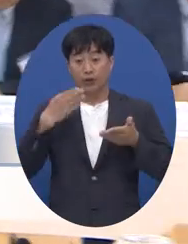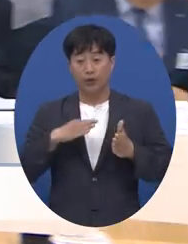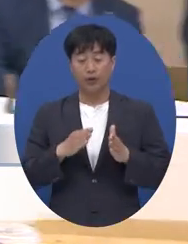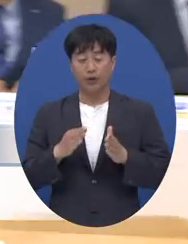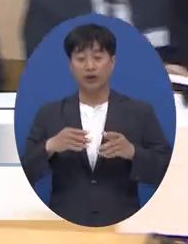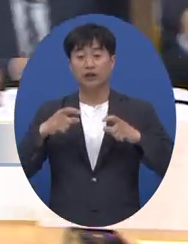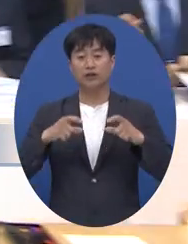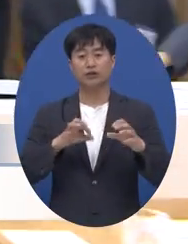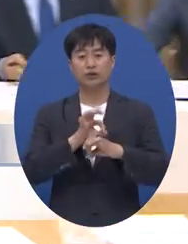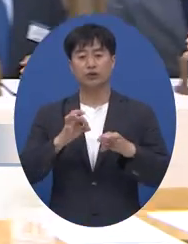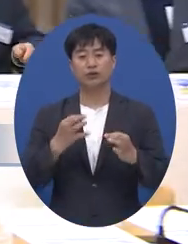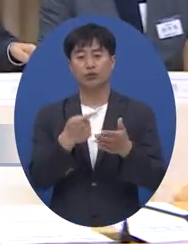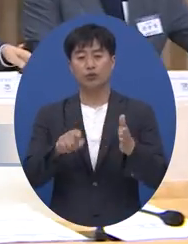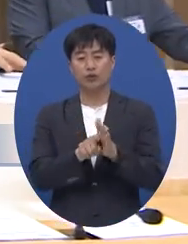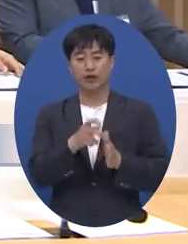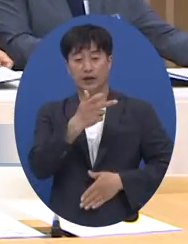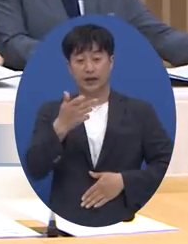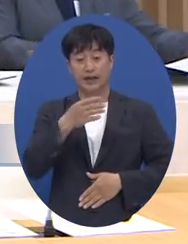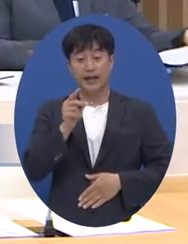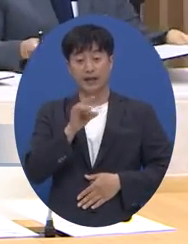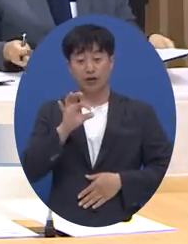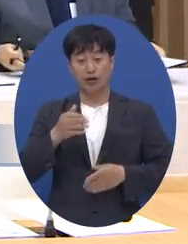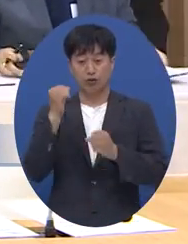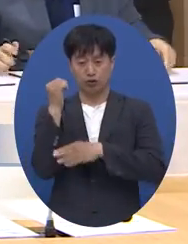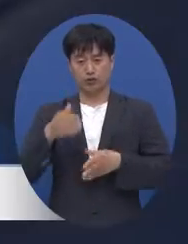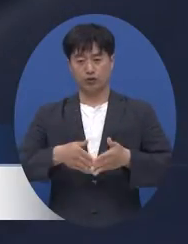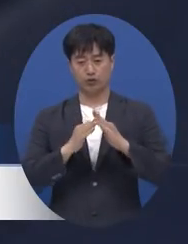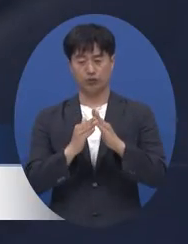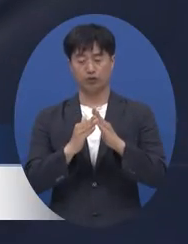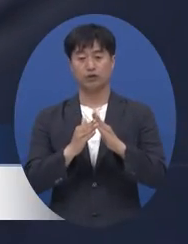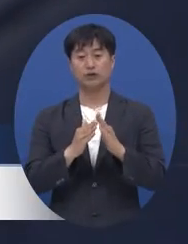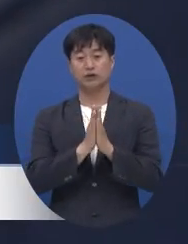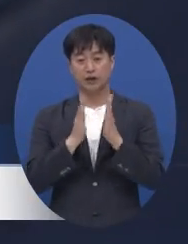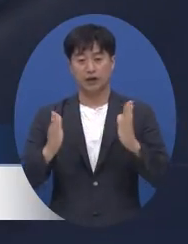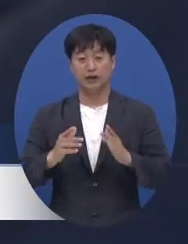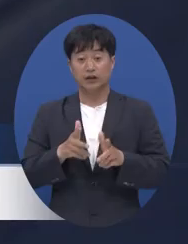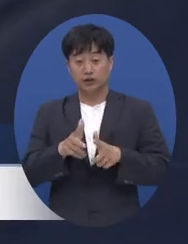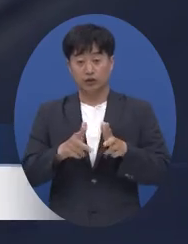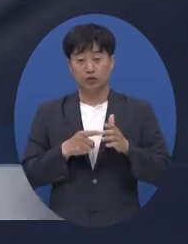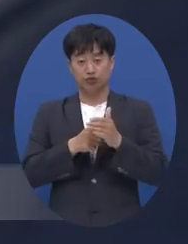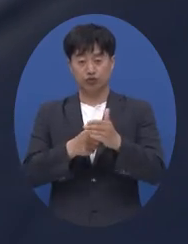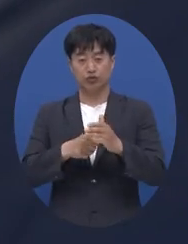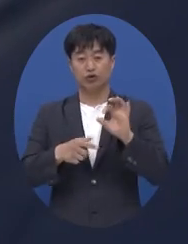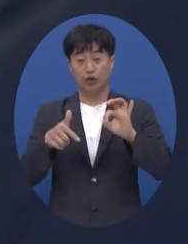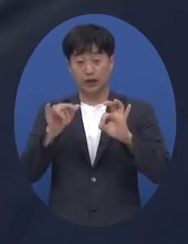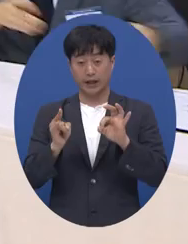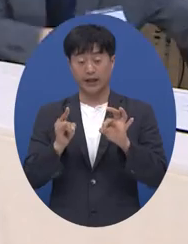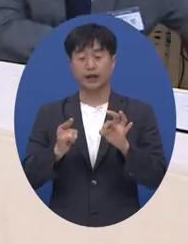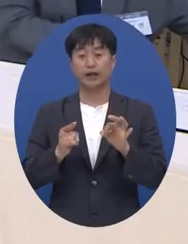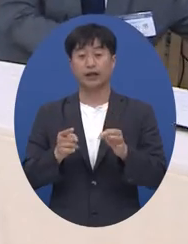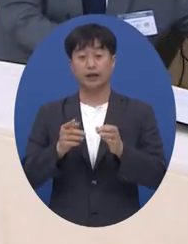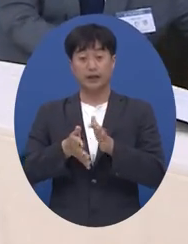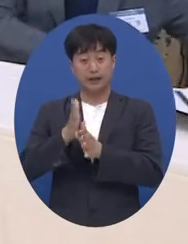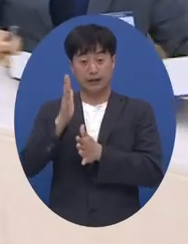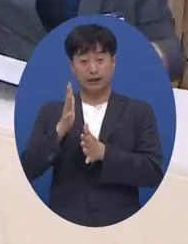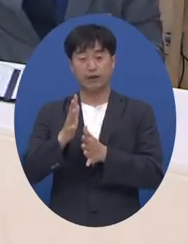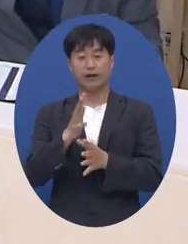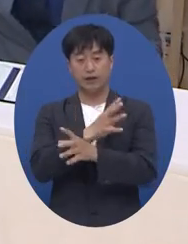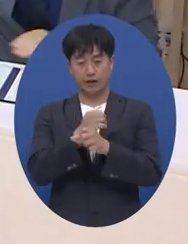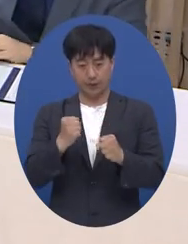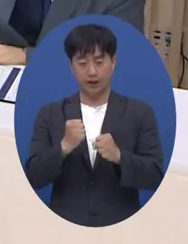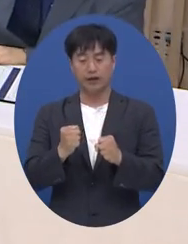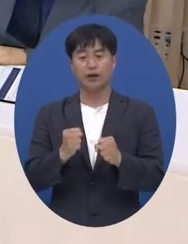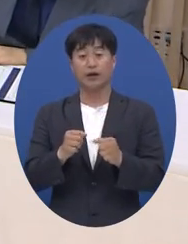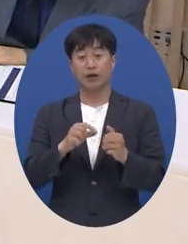경기도가 지역 경제를 위한 빅데이터 플랫폼 구축에 나섰습니다. 사업을 추진할 10개 기관과 함께 협약식을 갖고 관련 시스템